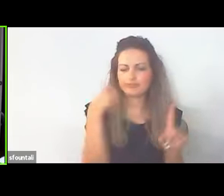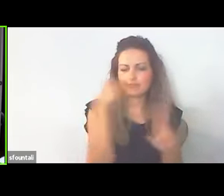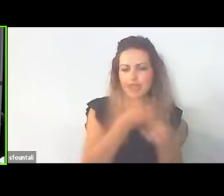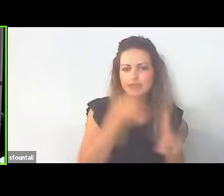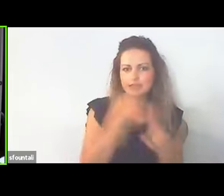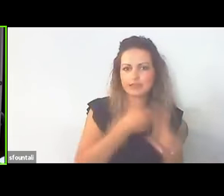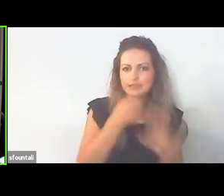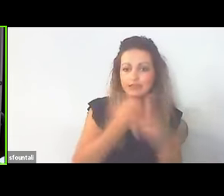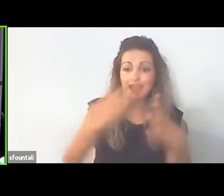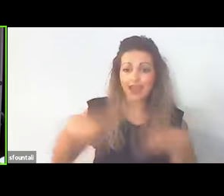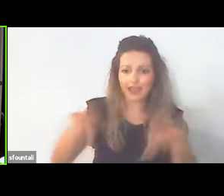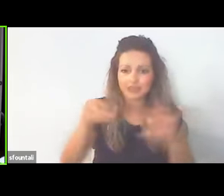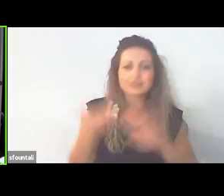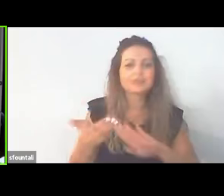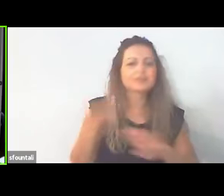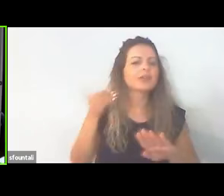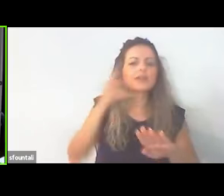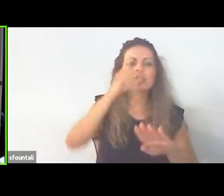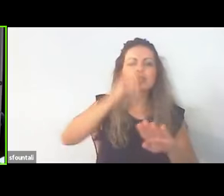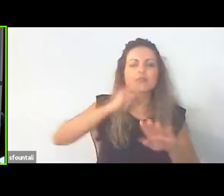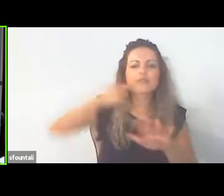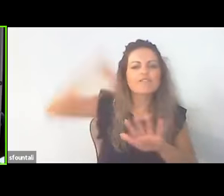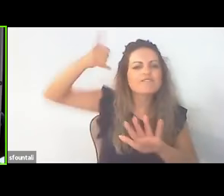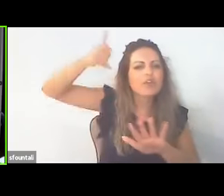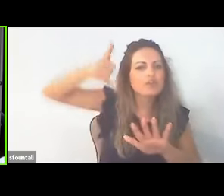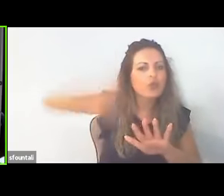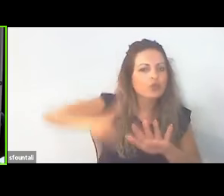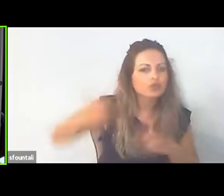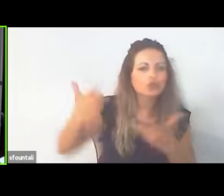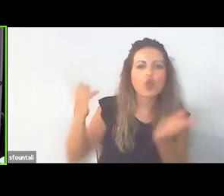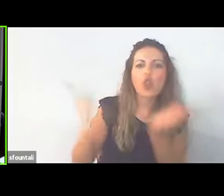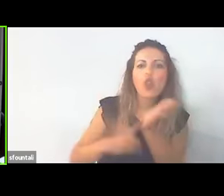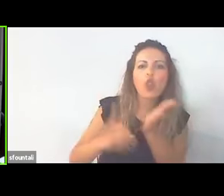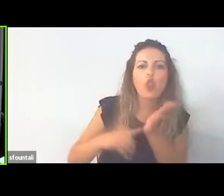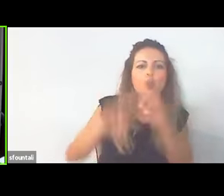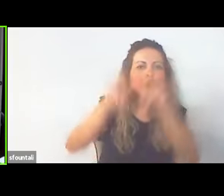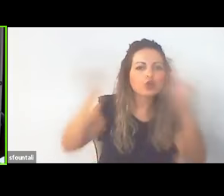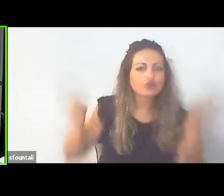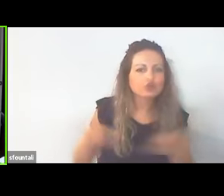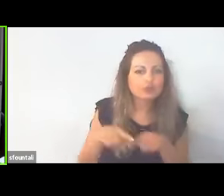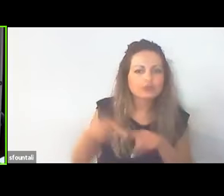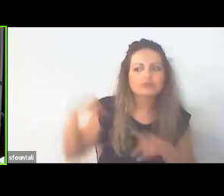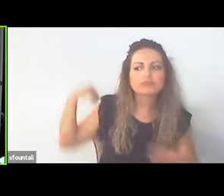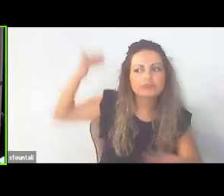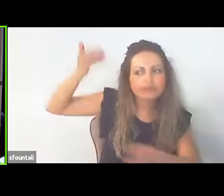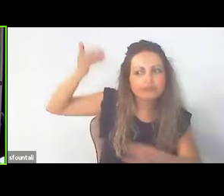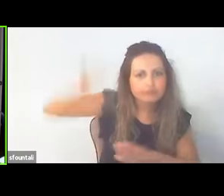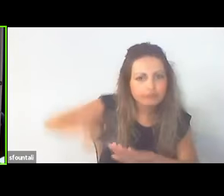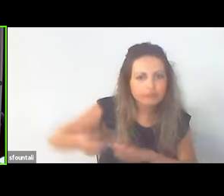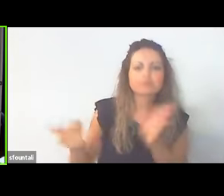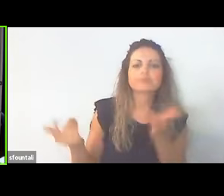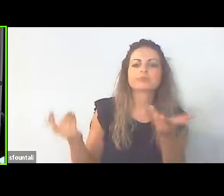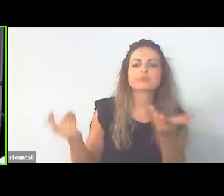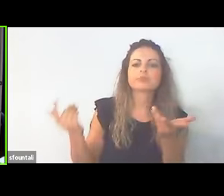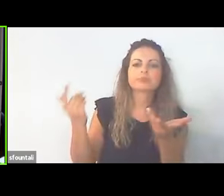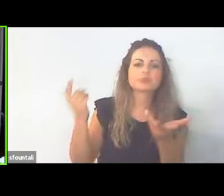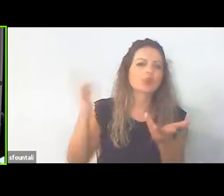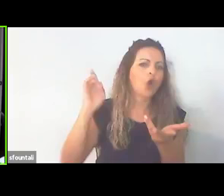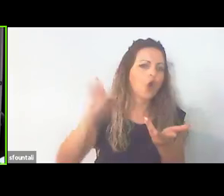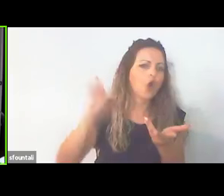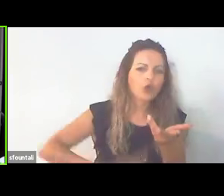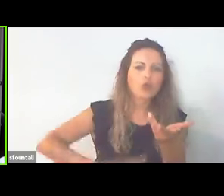βάθος διερεύνηση των νομικών πλαισίων, των διεθνών και ευρωπαϊκών και φυσικά και